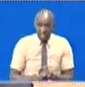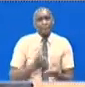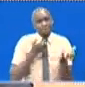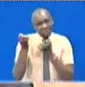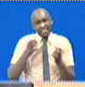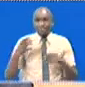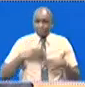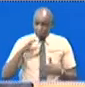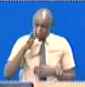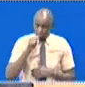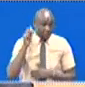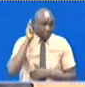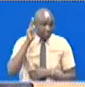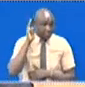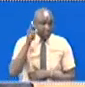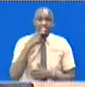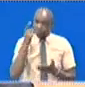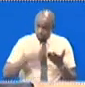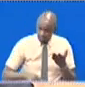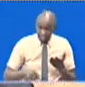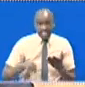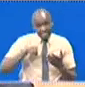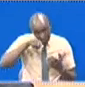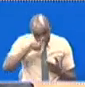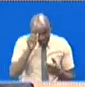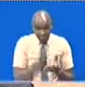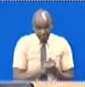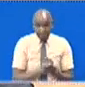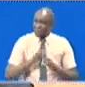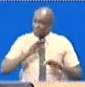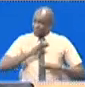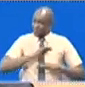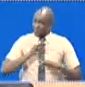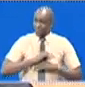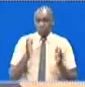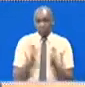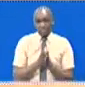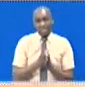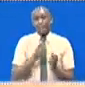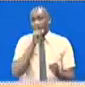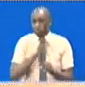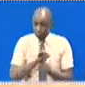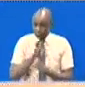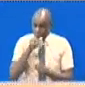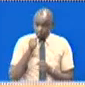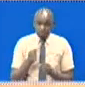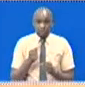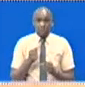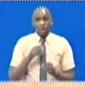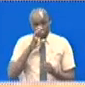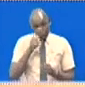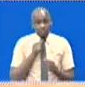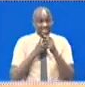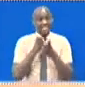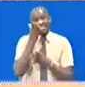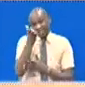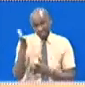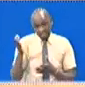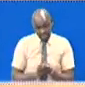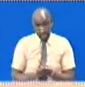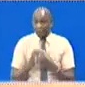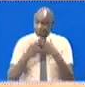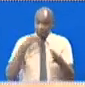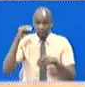wafanyabiashara katika eneo la Kisii wamesema kuwa bado hawajaridhika kutokana na ahadi ambazo walipokea kutoka kwa viongozi wao